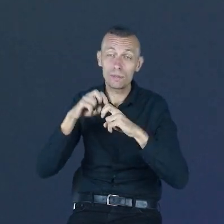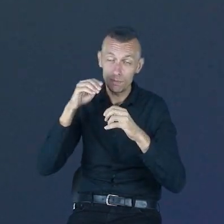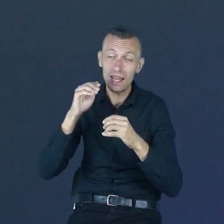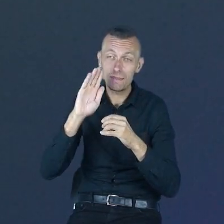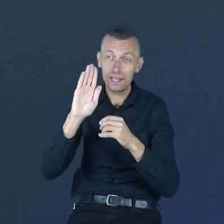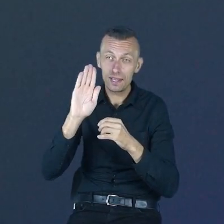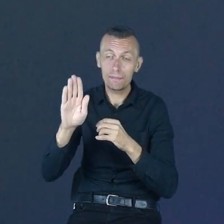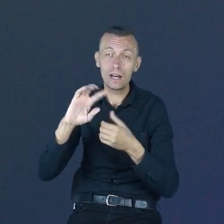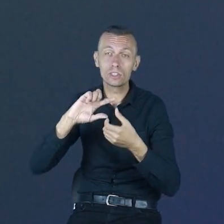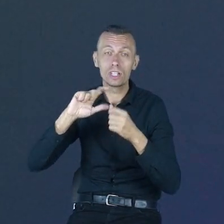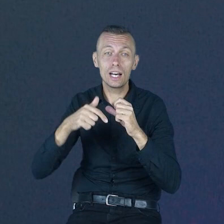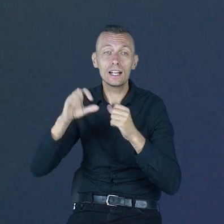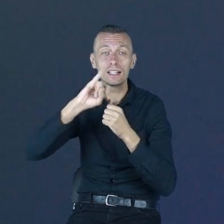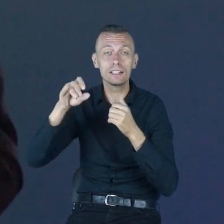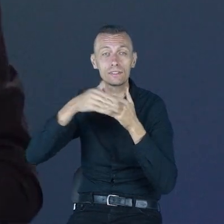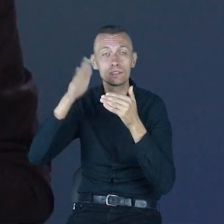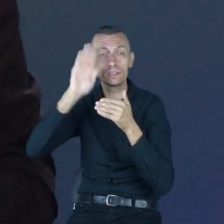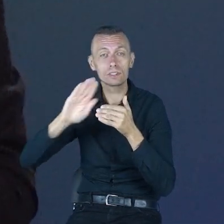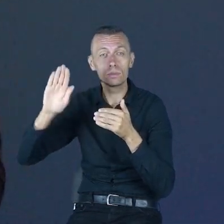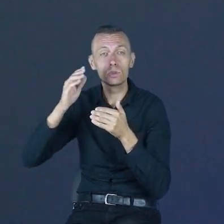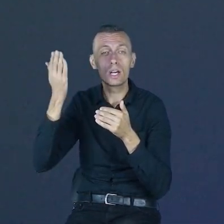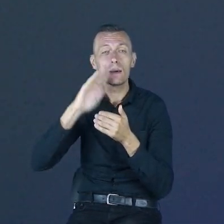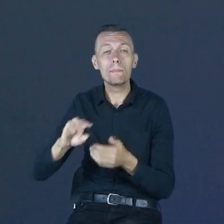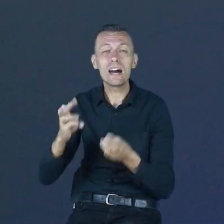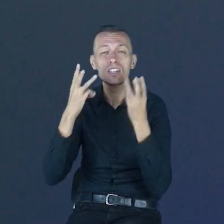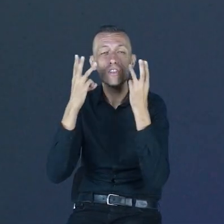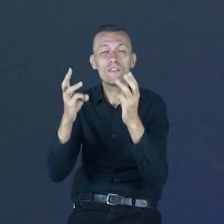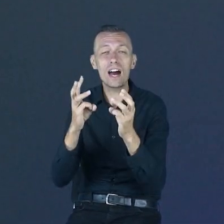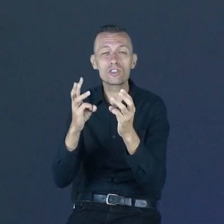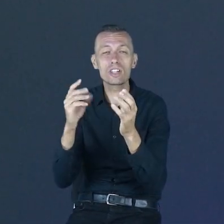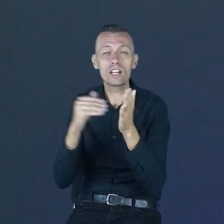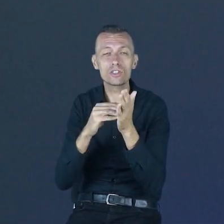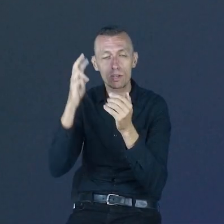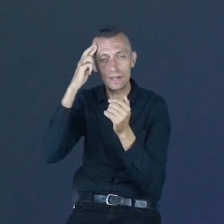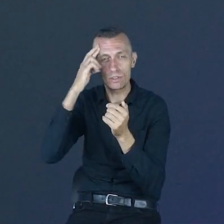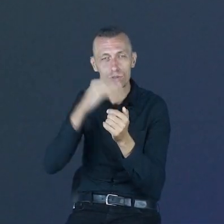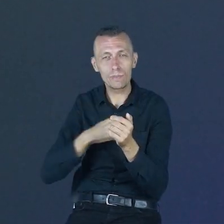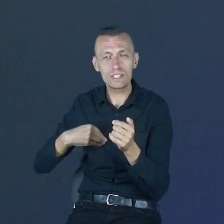Niezwykle ważne jest, abyśmy zrozumieli, że bierzemy udział w prawdziwej bitwie.